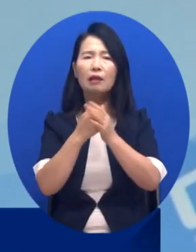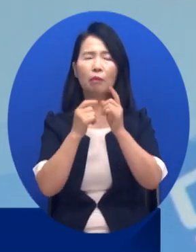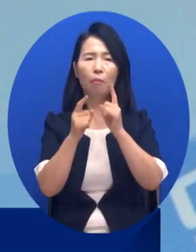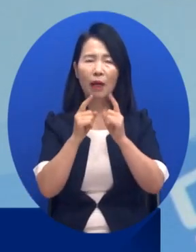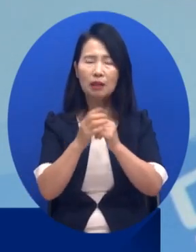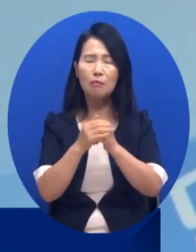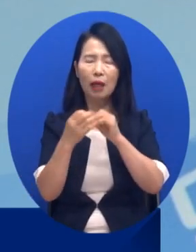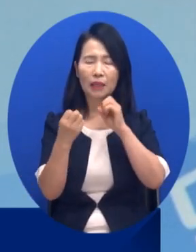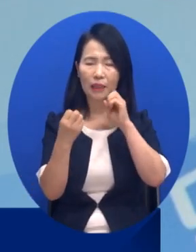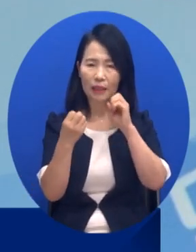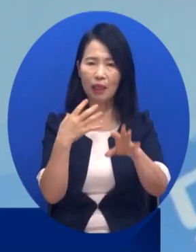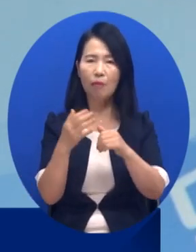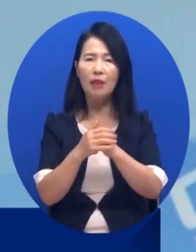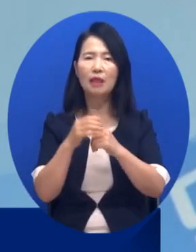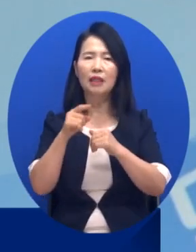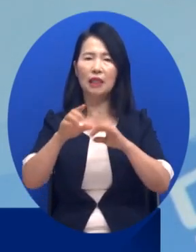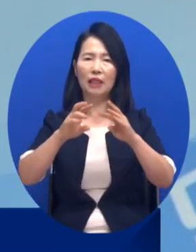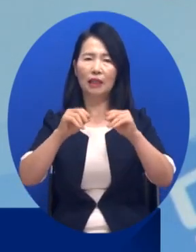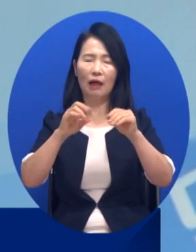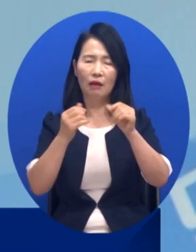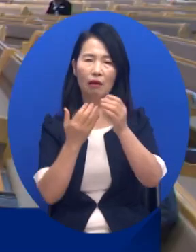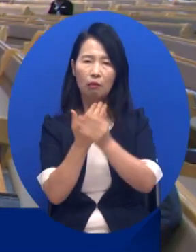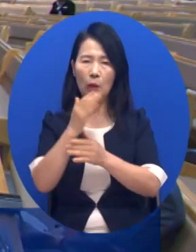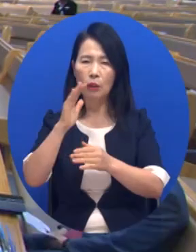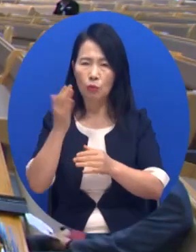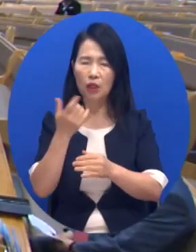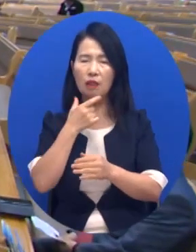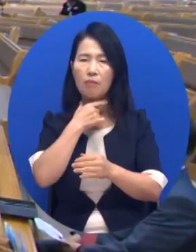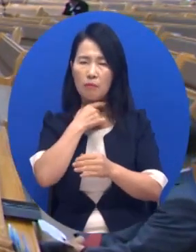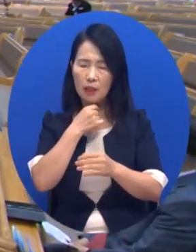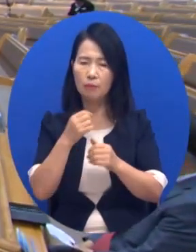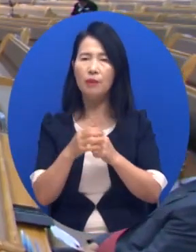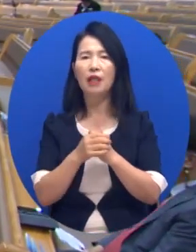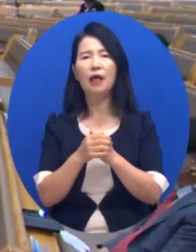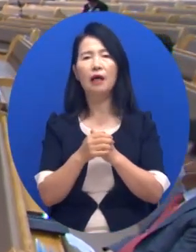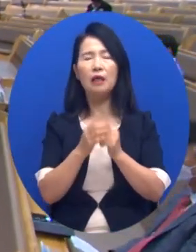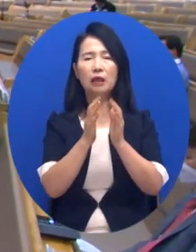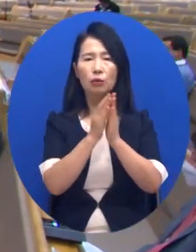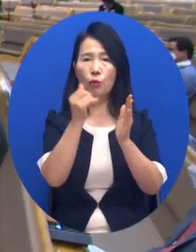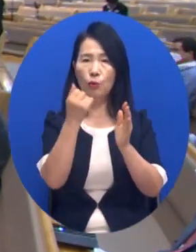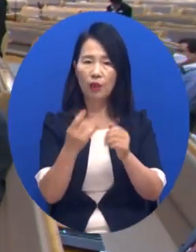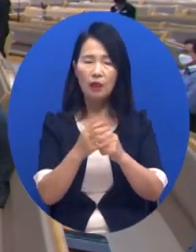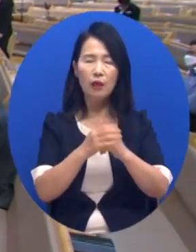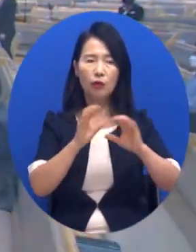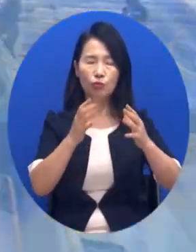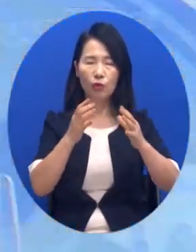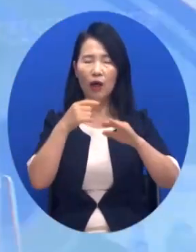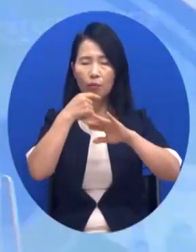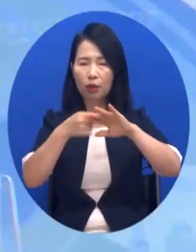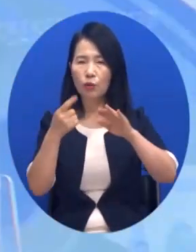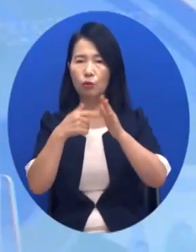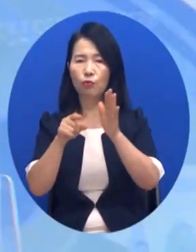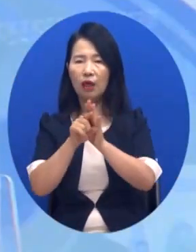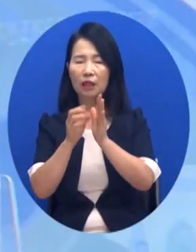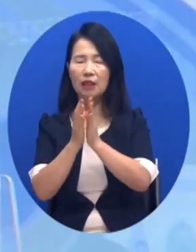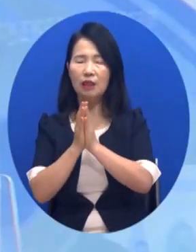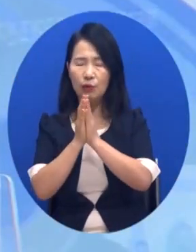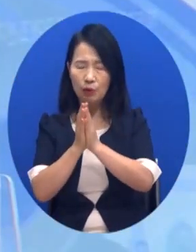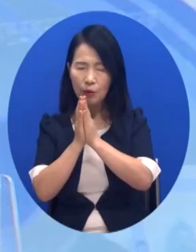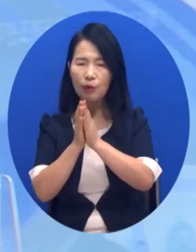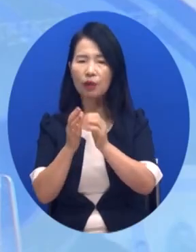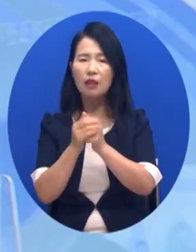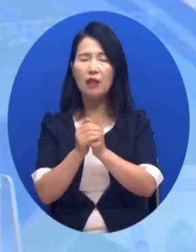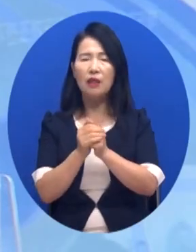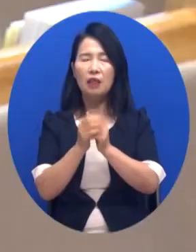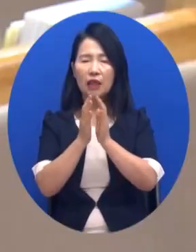응답의 음성이 이 땅에 있었으면 좋겠습니다. 기도회에서는 국가와 민족을 위해 기도하는 시간이 이어졌습니다.